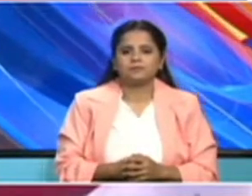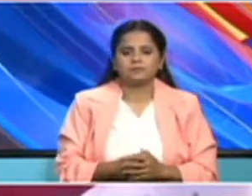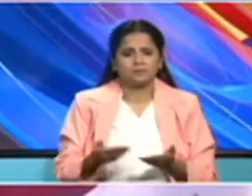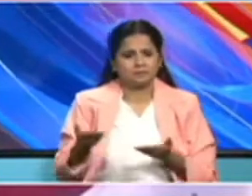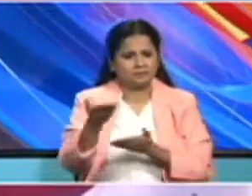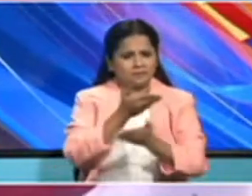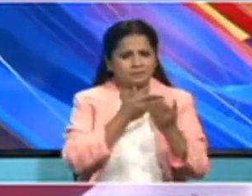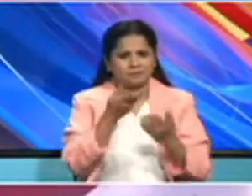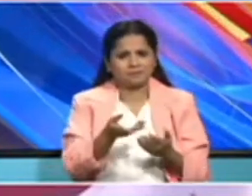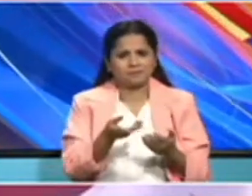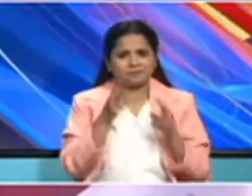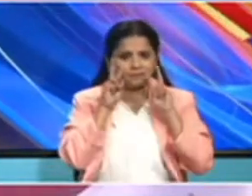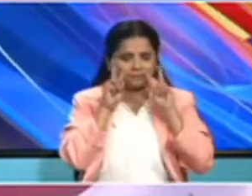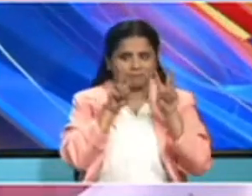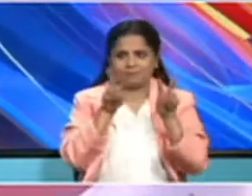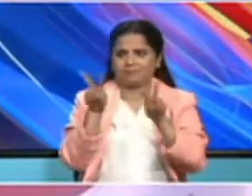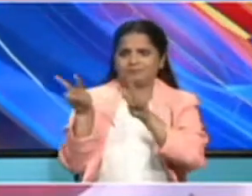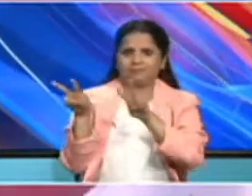ये दृश्य,